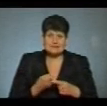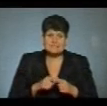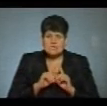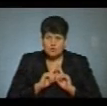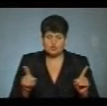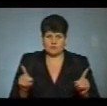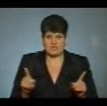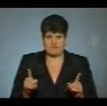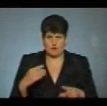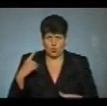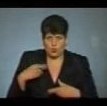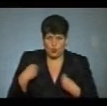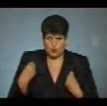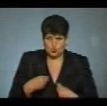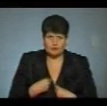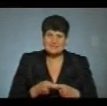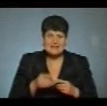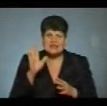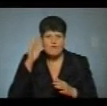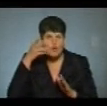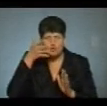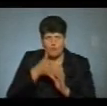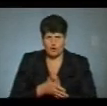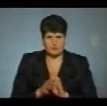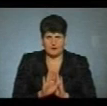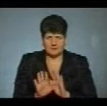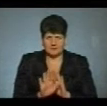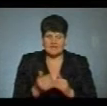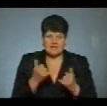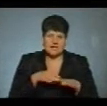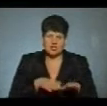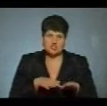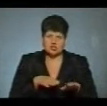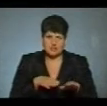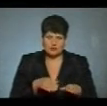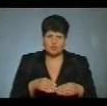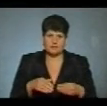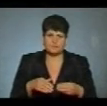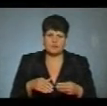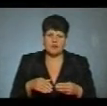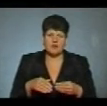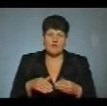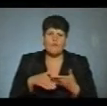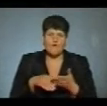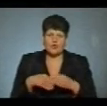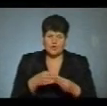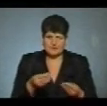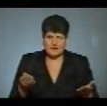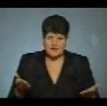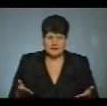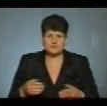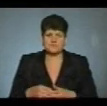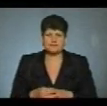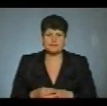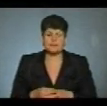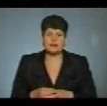особливі костюми. Це не є водонепроникні костюми, які зараз шиють волонтери і надають в заклади охорони